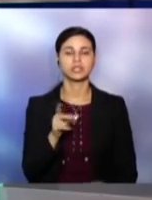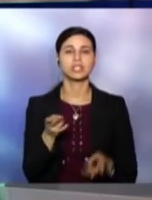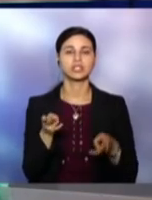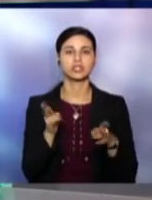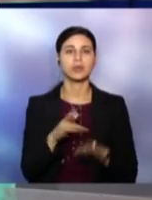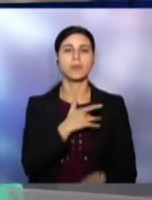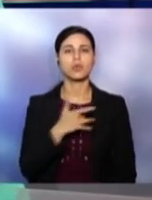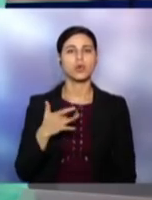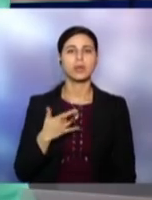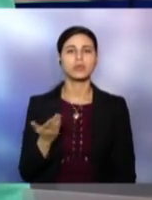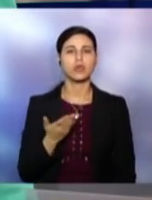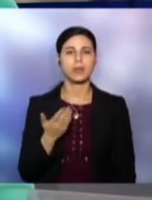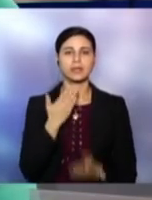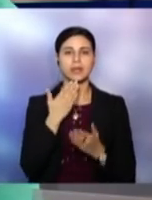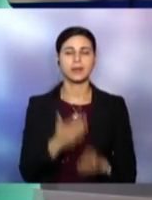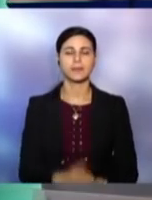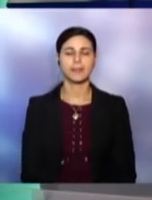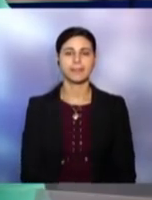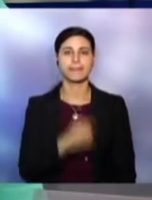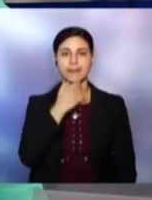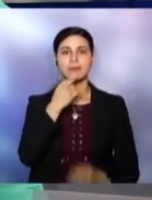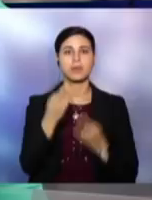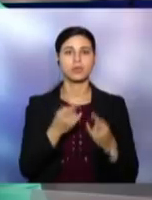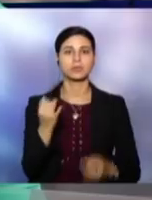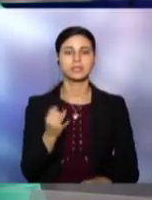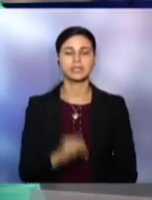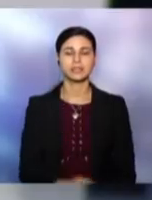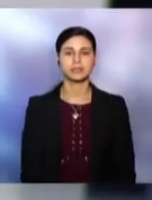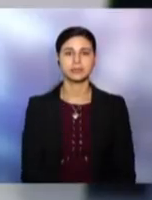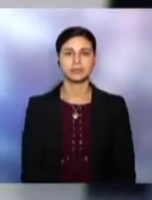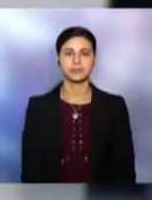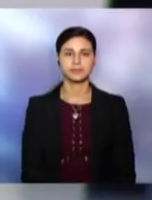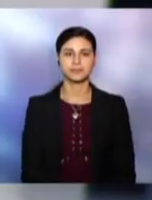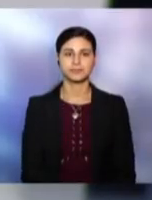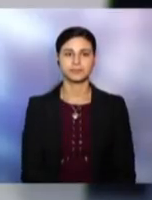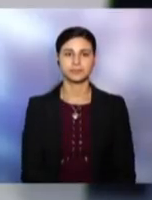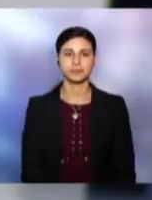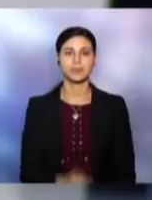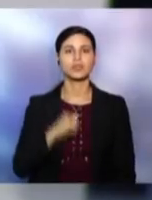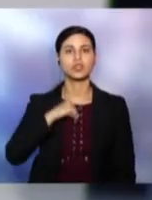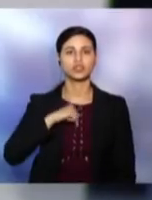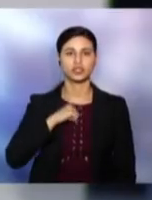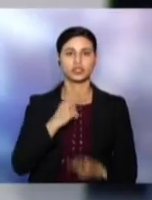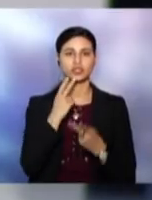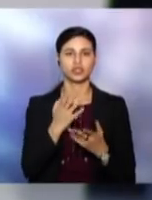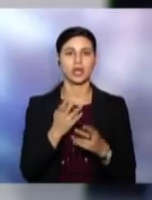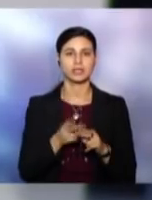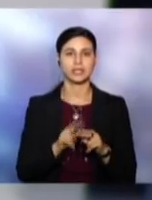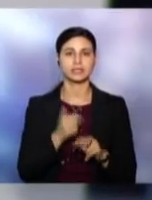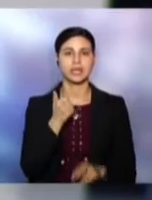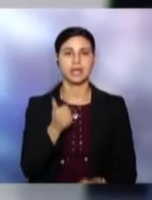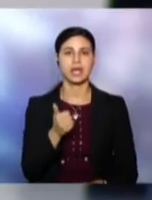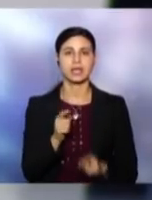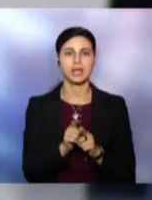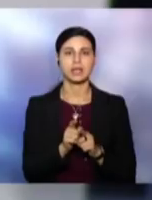სადღაც. ბრონქები რომელია? მაყურებელმა რო წარმოიდგინოს. აი ეს შიგნით და ჩანს ესე კარგად, წვრილი